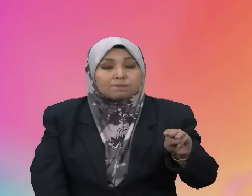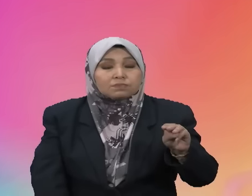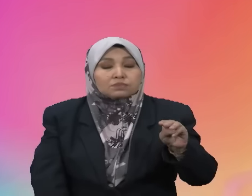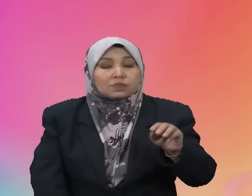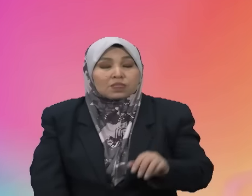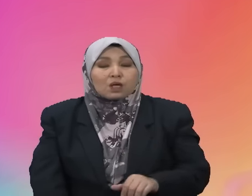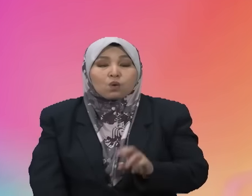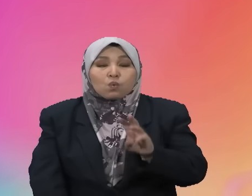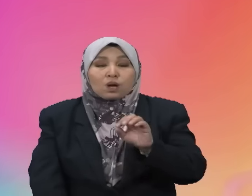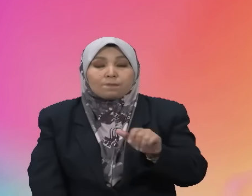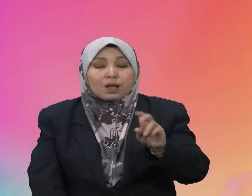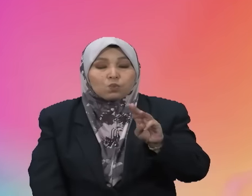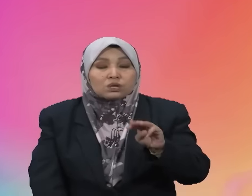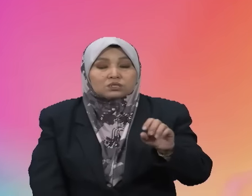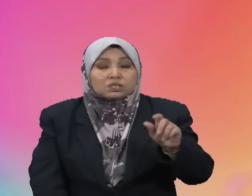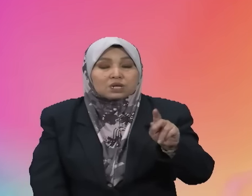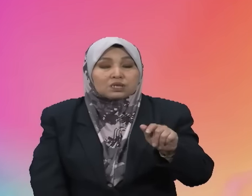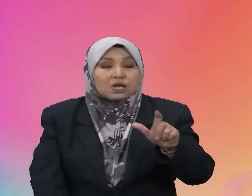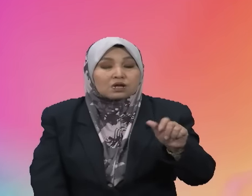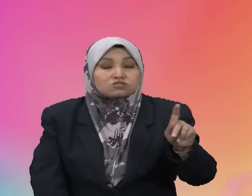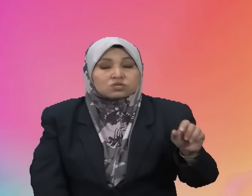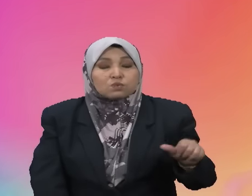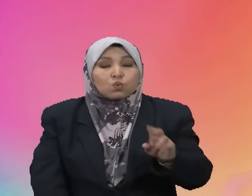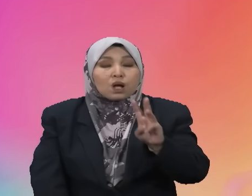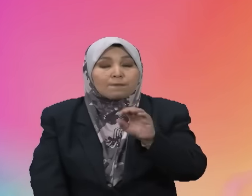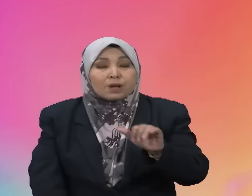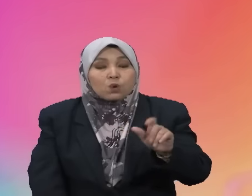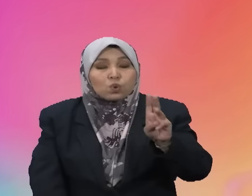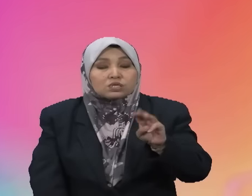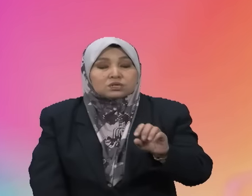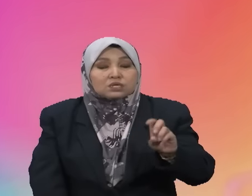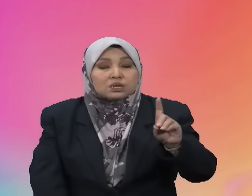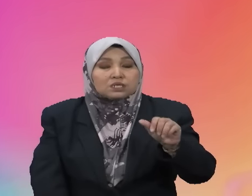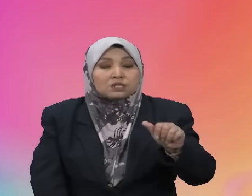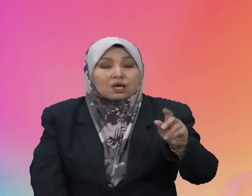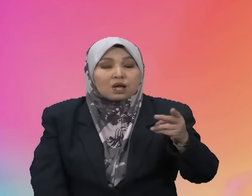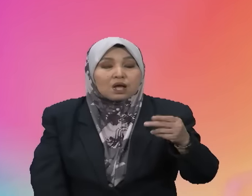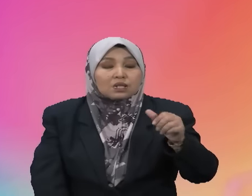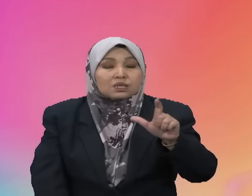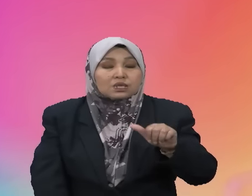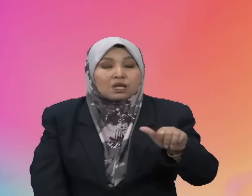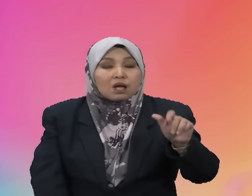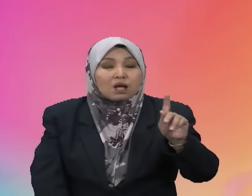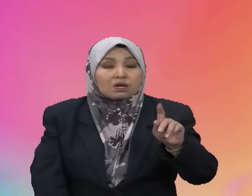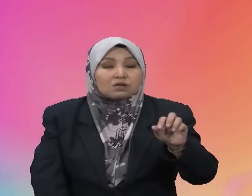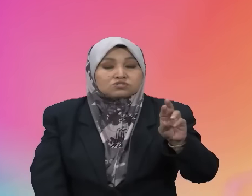لِأَكْثَرِهِمْ. وَمَا وَجَدْنَا لِأَكْثَرِهِمْ. 3. وَمَا وَجَدْنَا